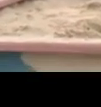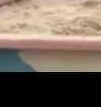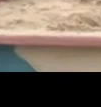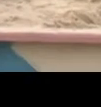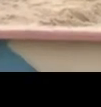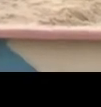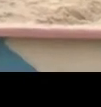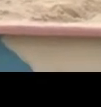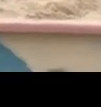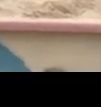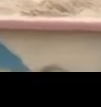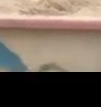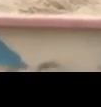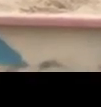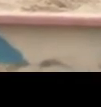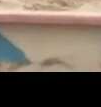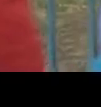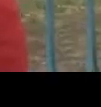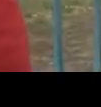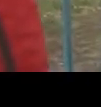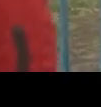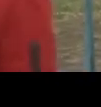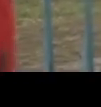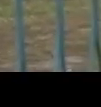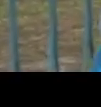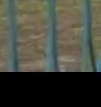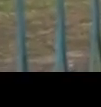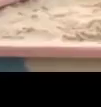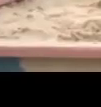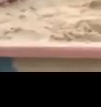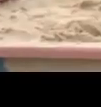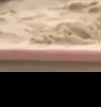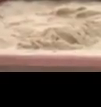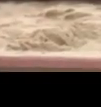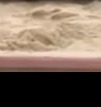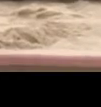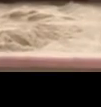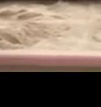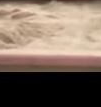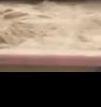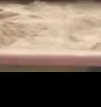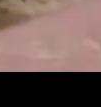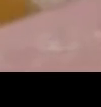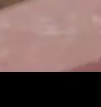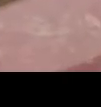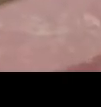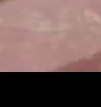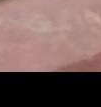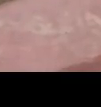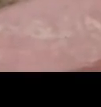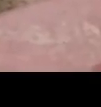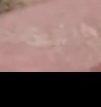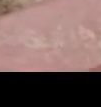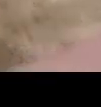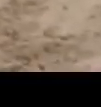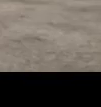Черкащанка Тетяна Родіна – багатодітна мама. У неї підростає троє хлопців – 6, 7 і 2 років. Жінка перебуває у декреті по догляду за дітьми,